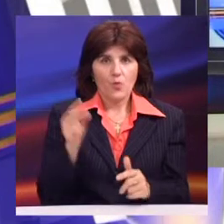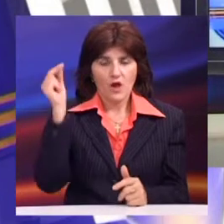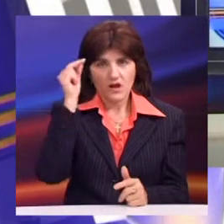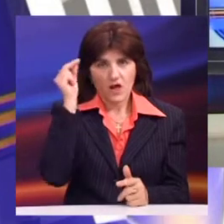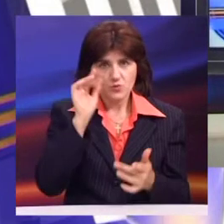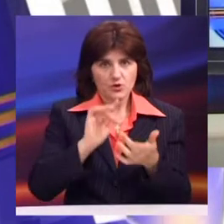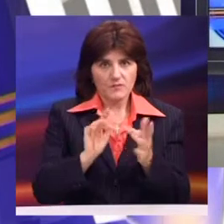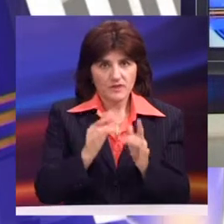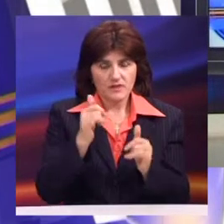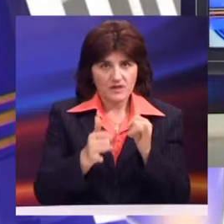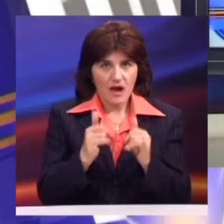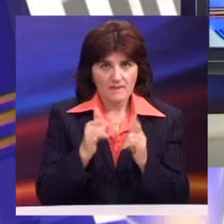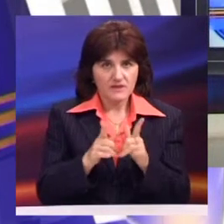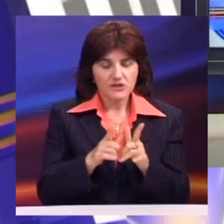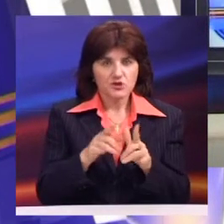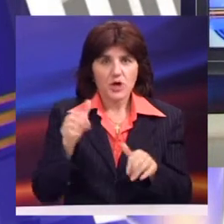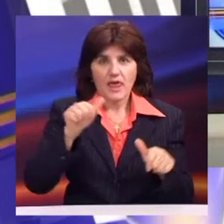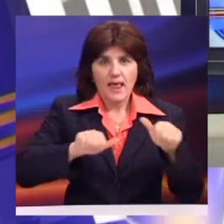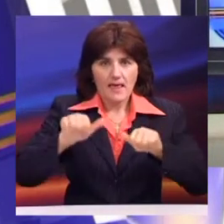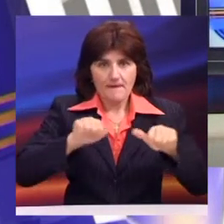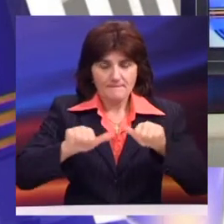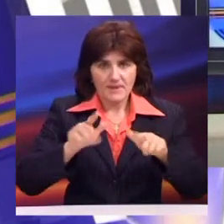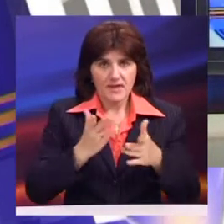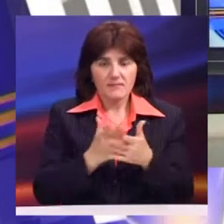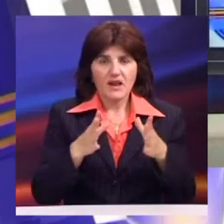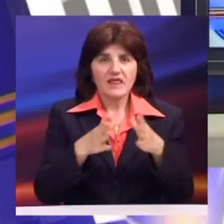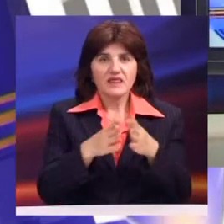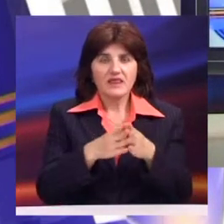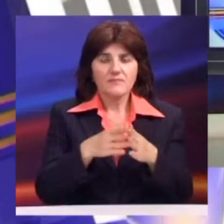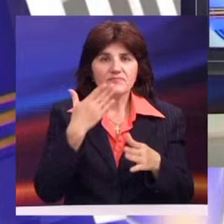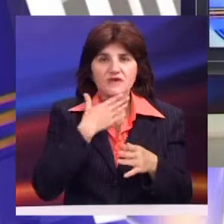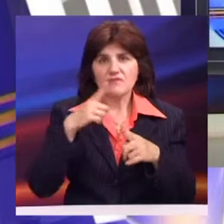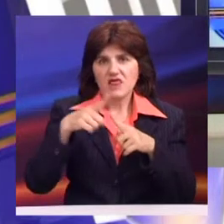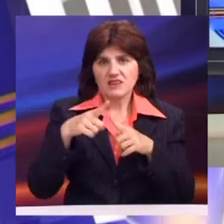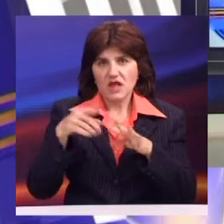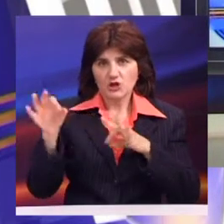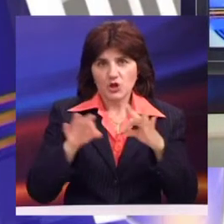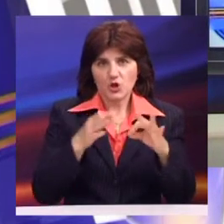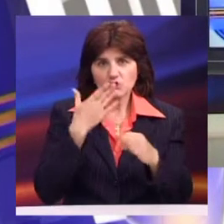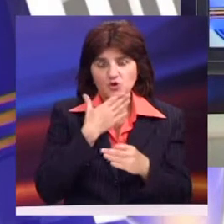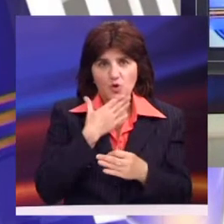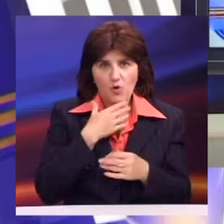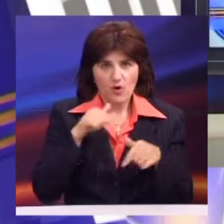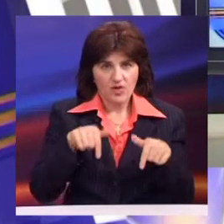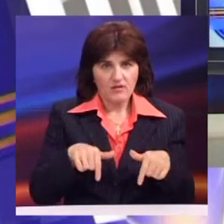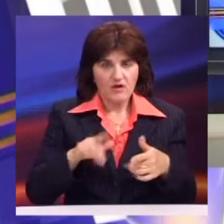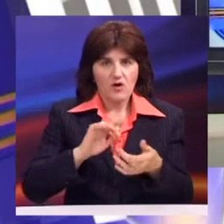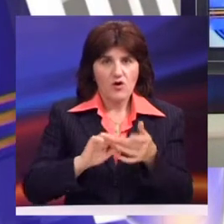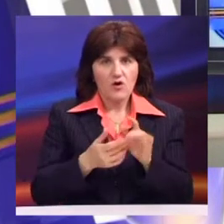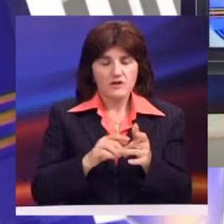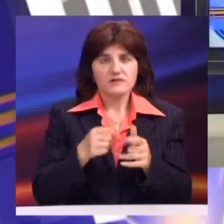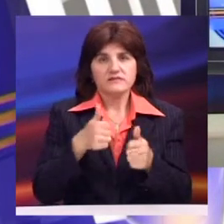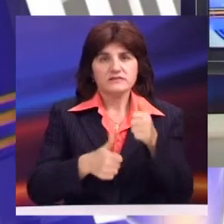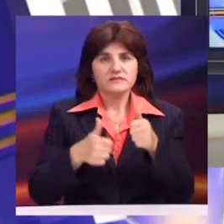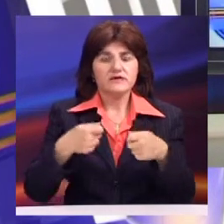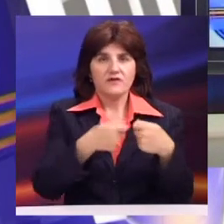U naučnom takmičenju Lančana reakcija iz hemije učestvovao je tim Hemijsko-tehnološke škole iz Subotice. Organizator takmičenja